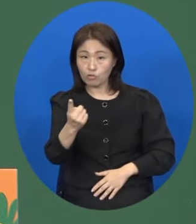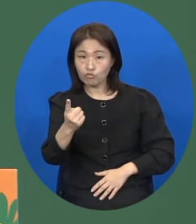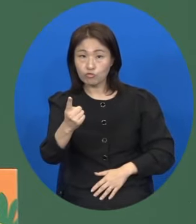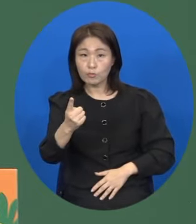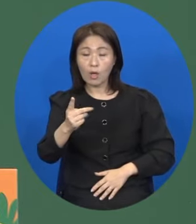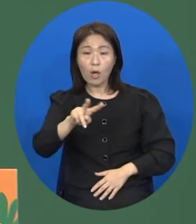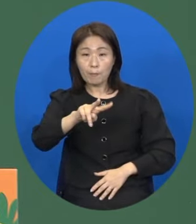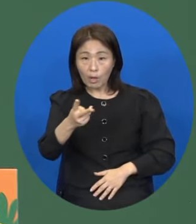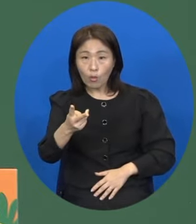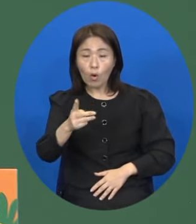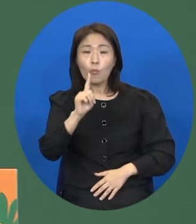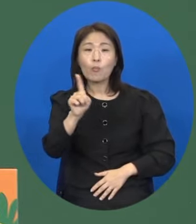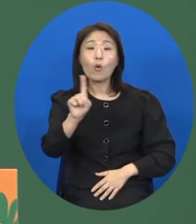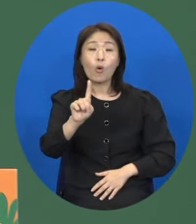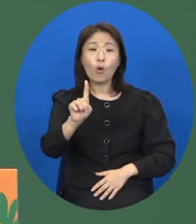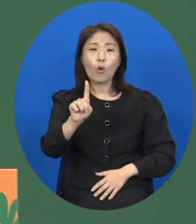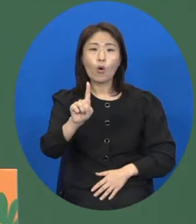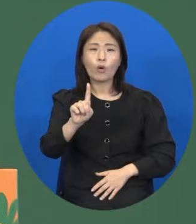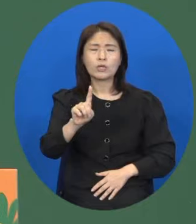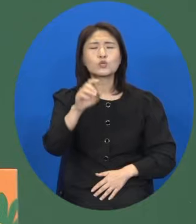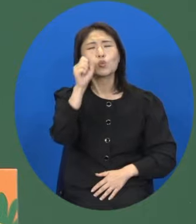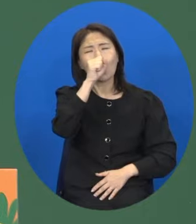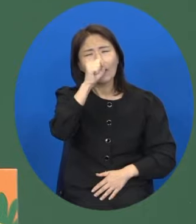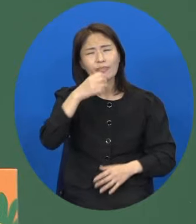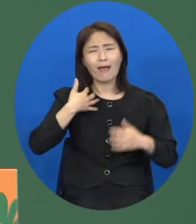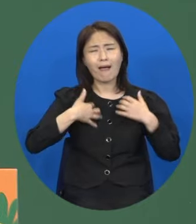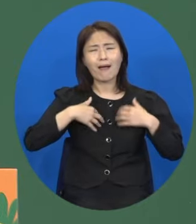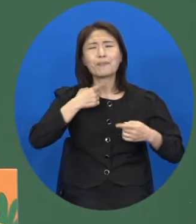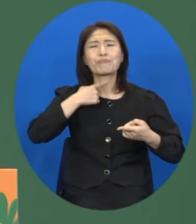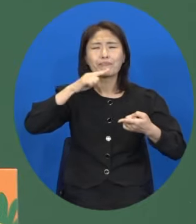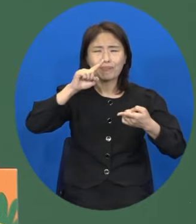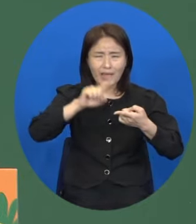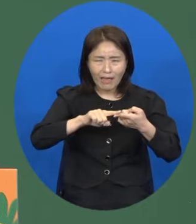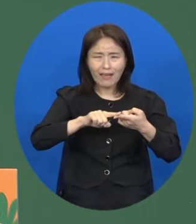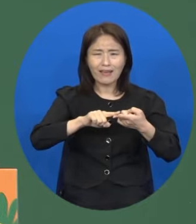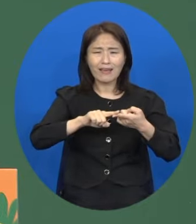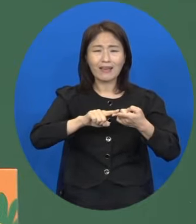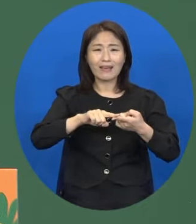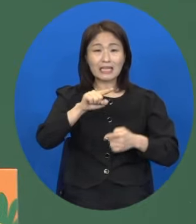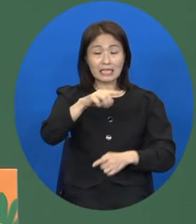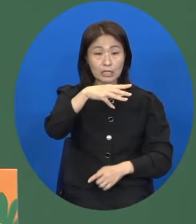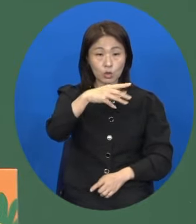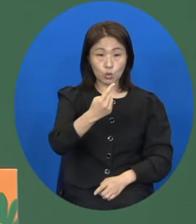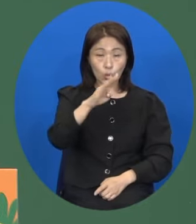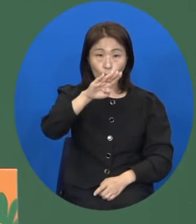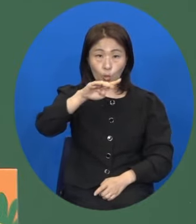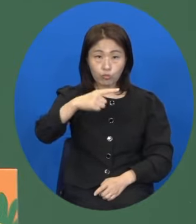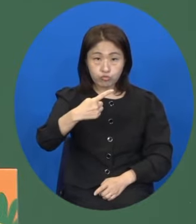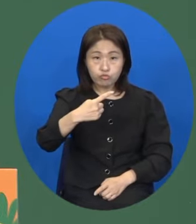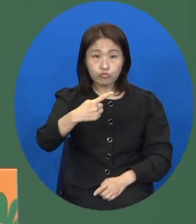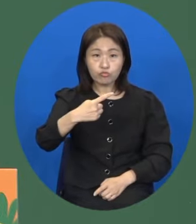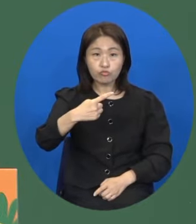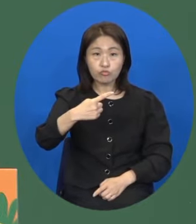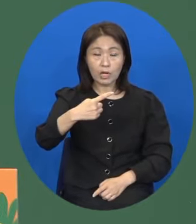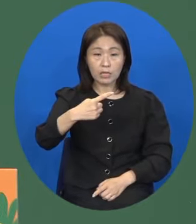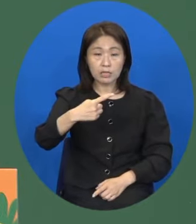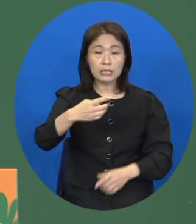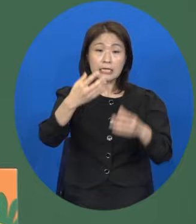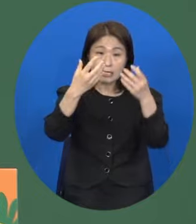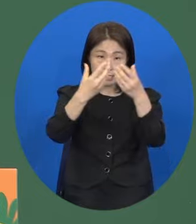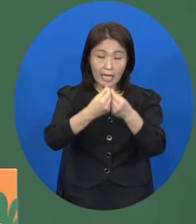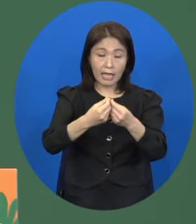좋았더라 라고 하는 말씀입니다. 그런데 이 토브가 구약 성경에서 어떤 용례로